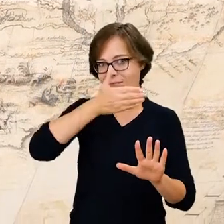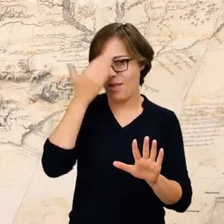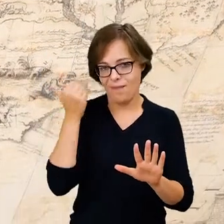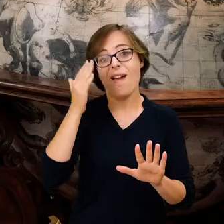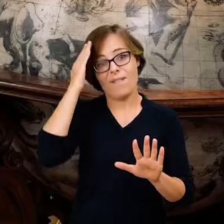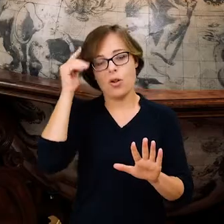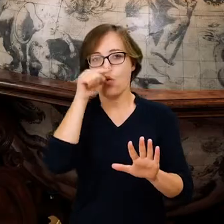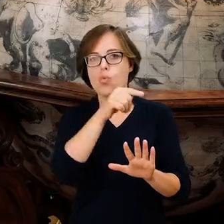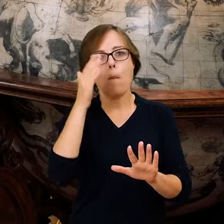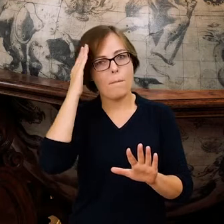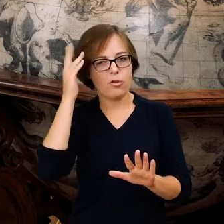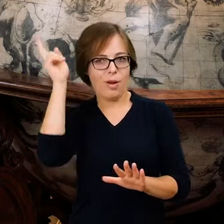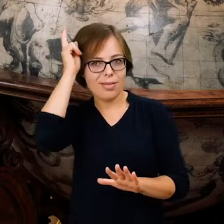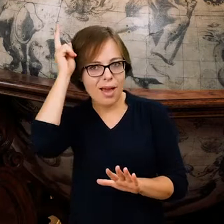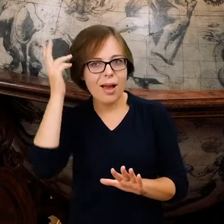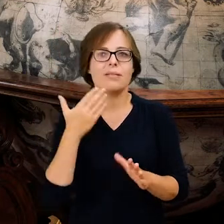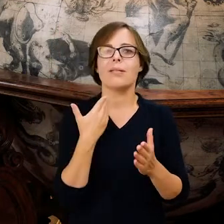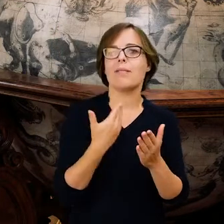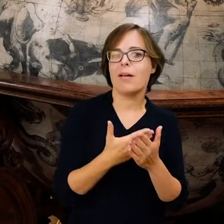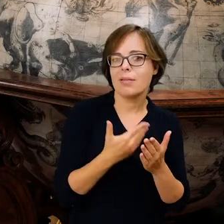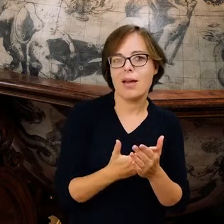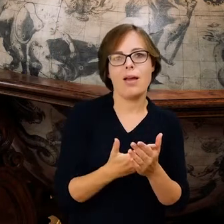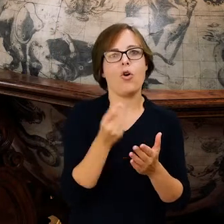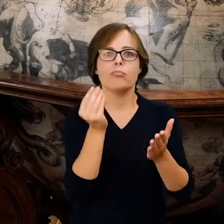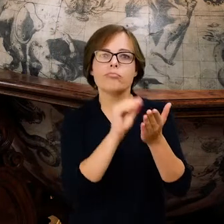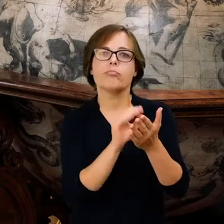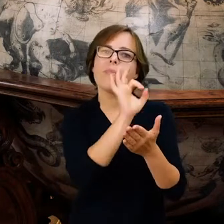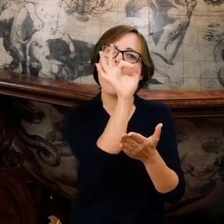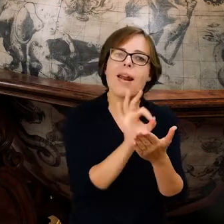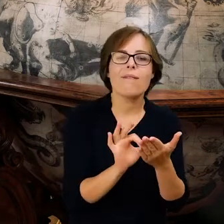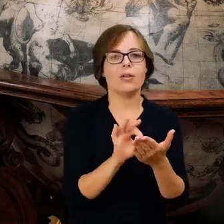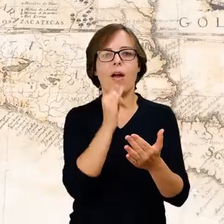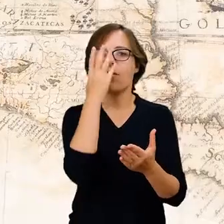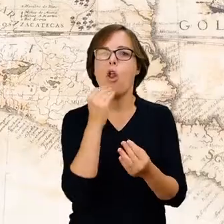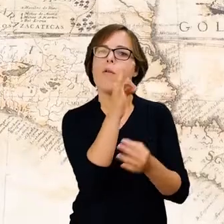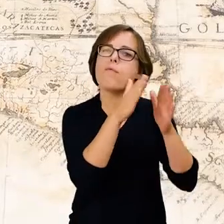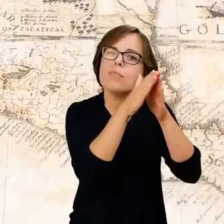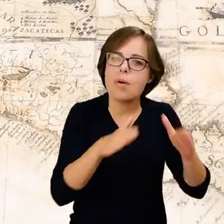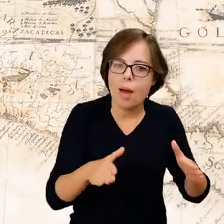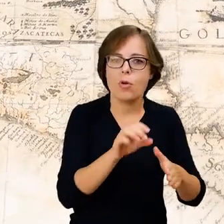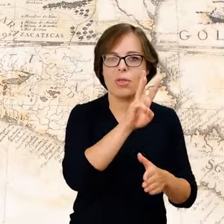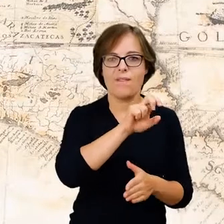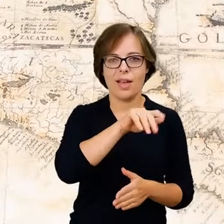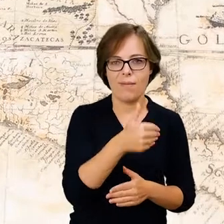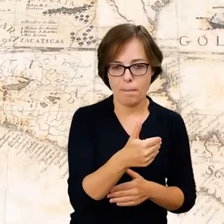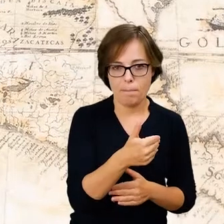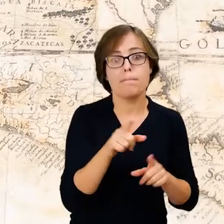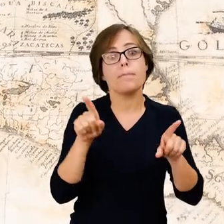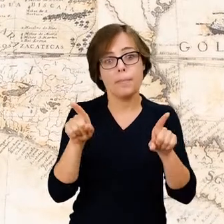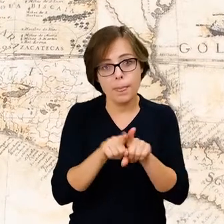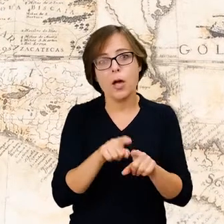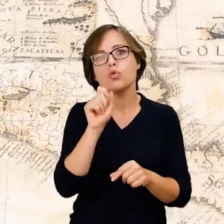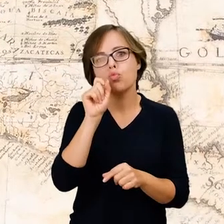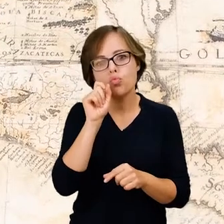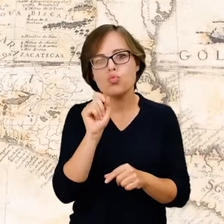tubylcy, czyli Indianie, dlatego znajdują się tam graficzne przedstawienia wigwamów. Z kolei tutaj także pojawia się pewnego